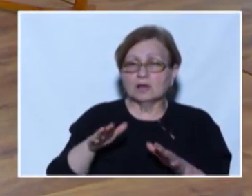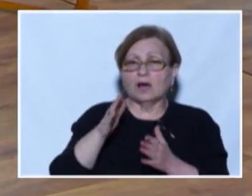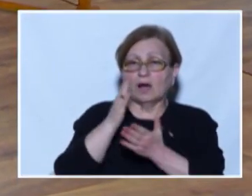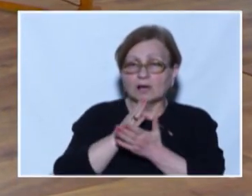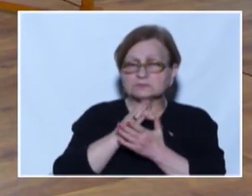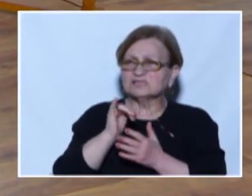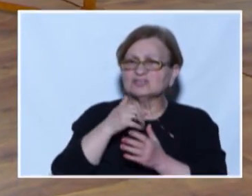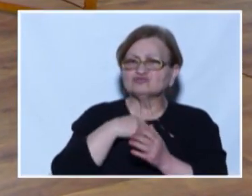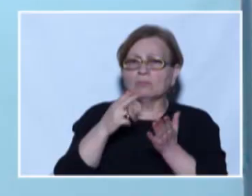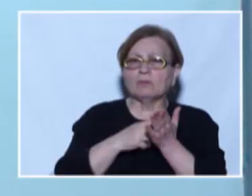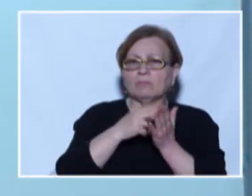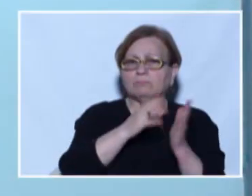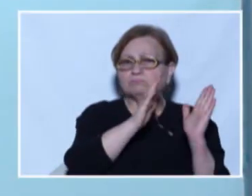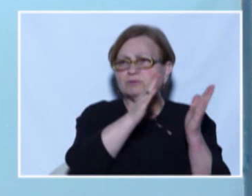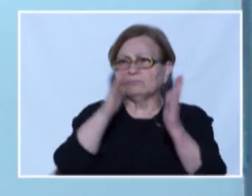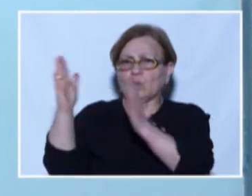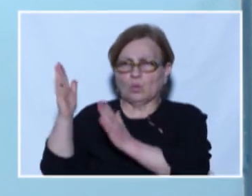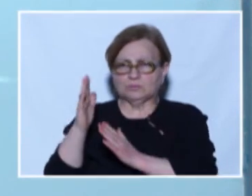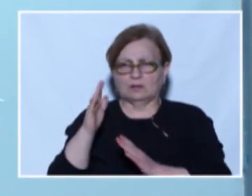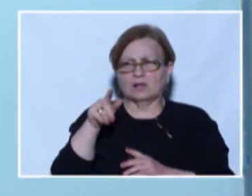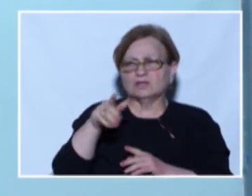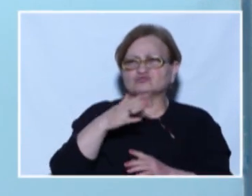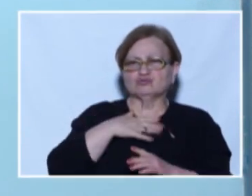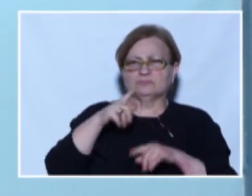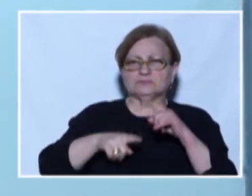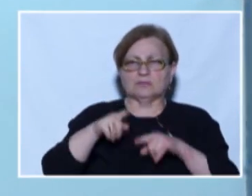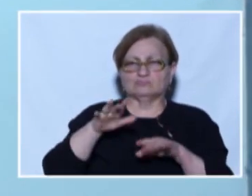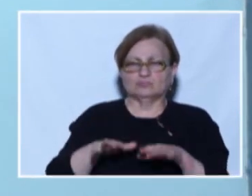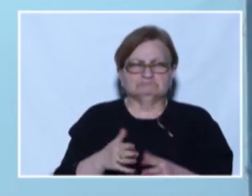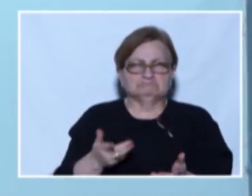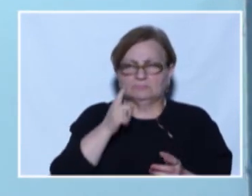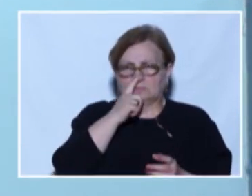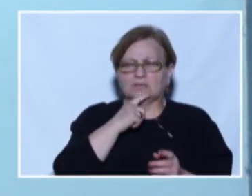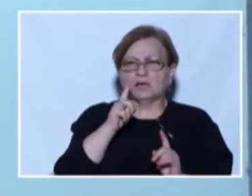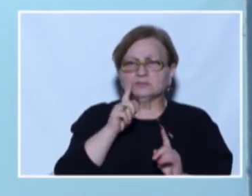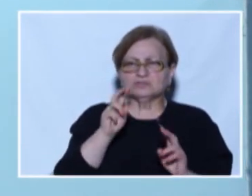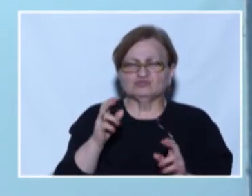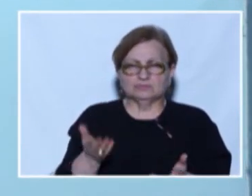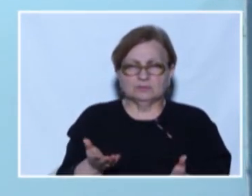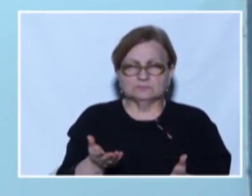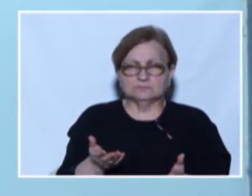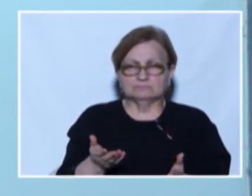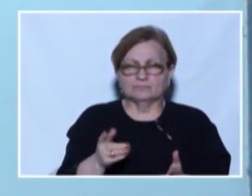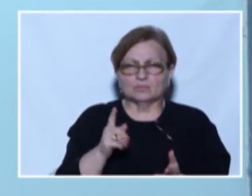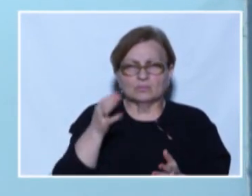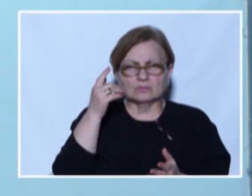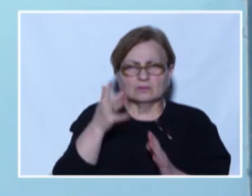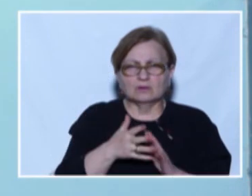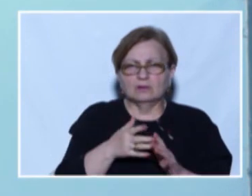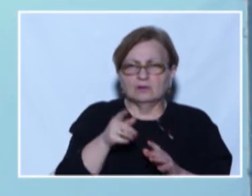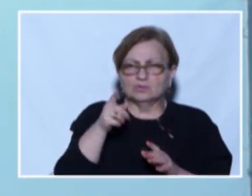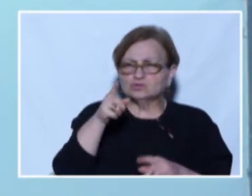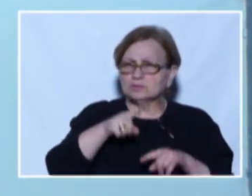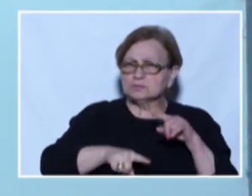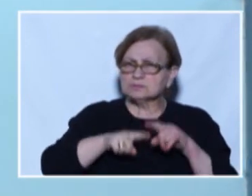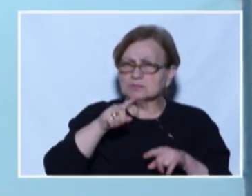ბიბლიოთეკაო. რას ნიშნავს ეს? როგორ შეიძლება გავიგოთ ეს ნათქვამი? ნუ თუ შენი